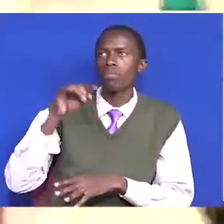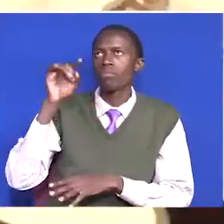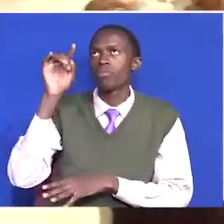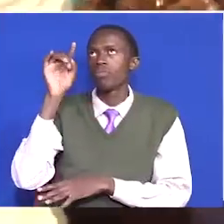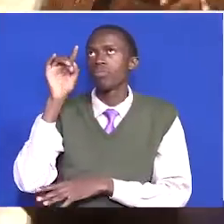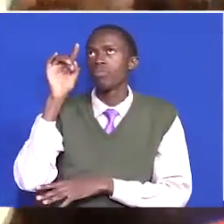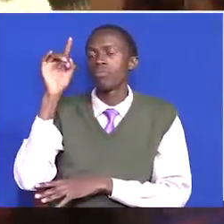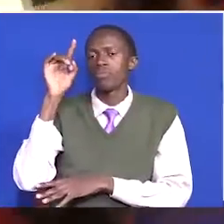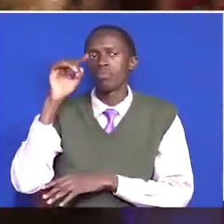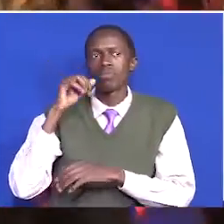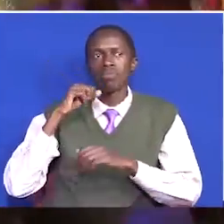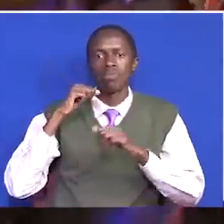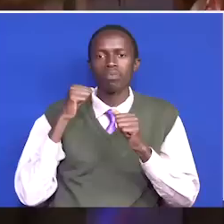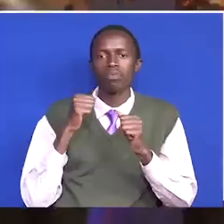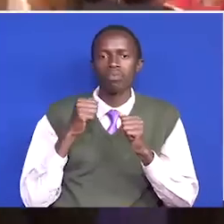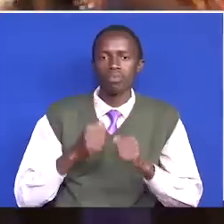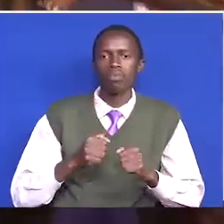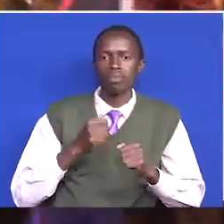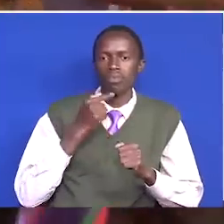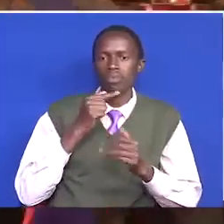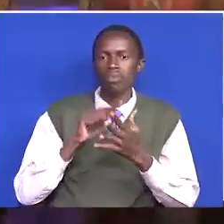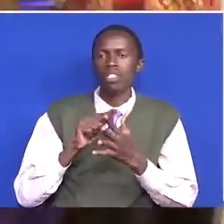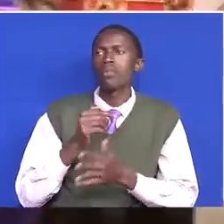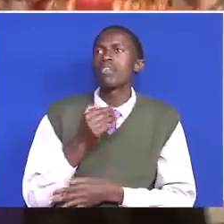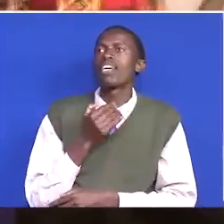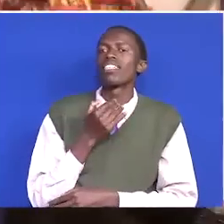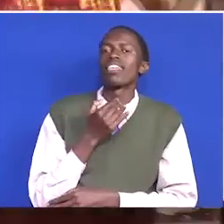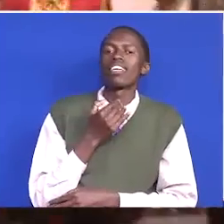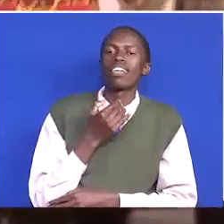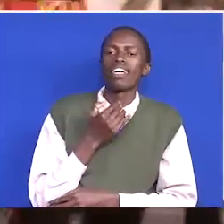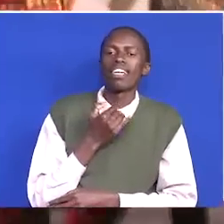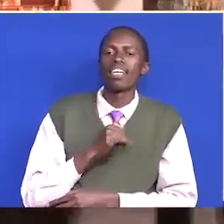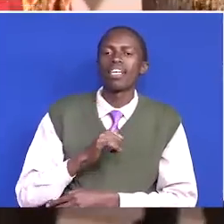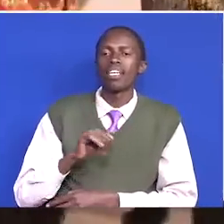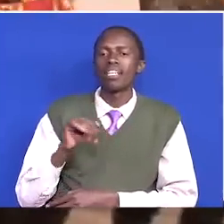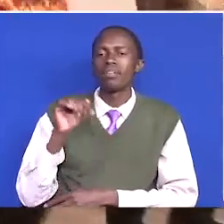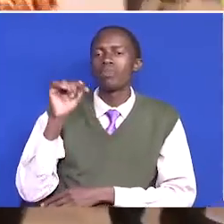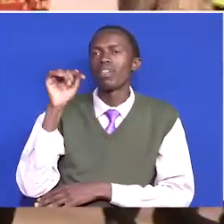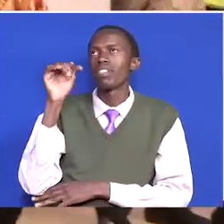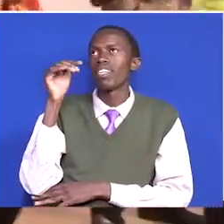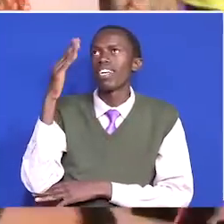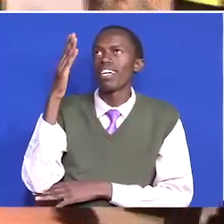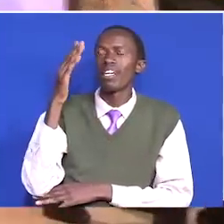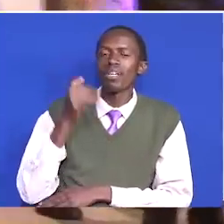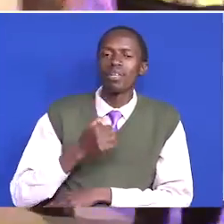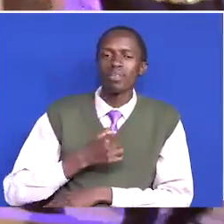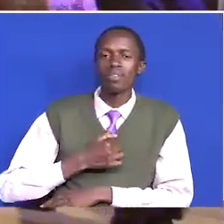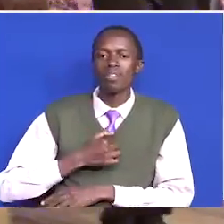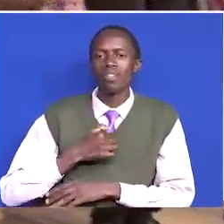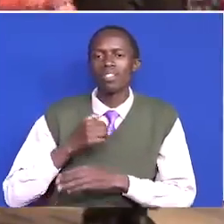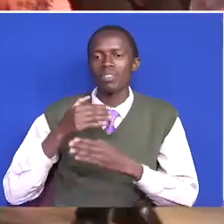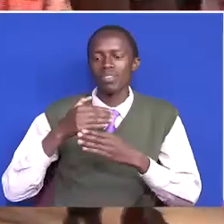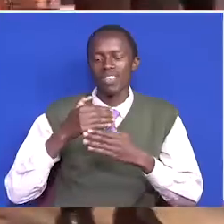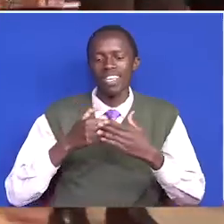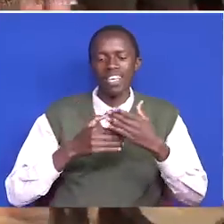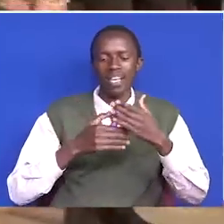kwetu. Hey, sema ninataka. Ninataka Ebeneza.